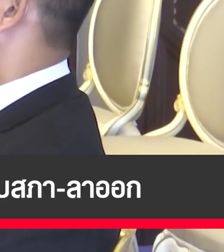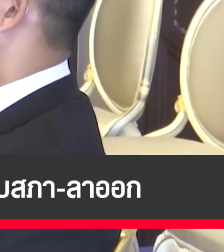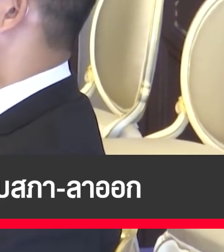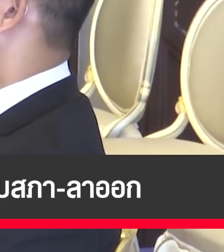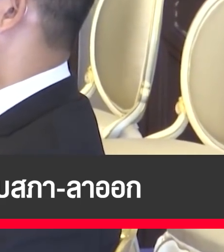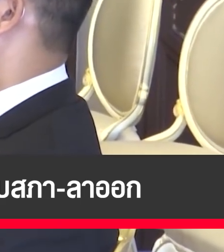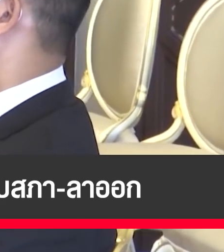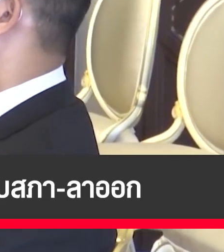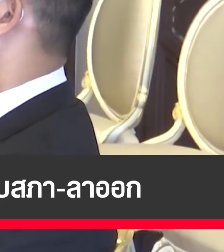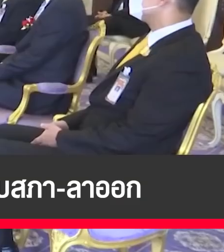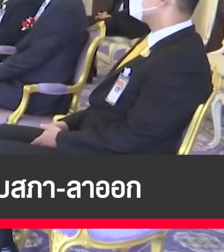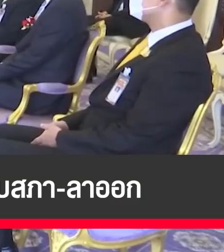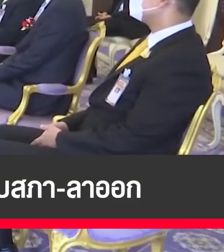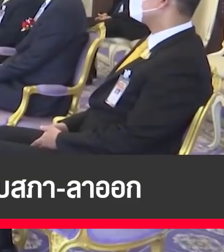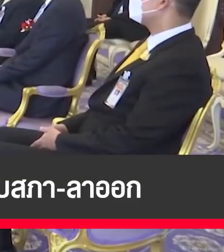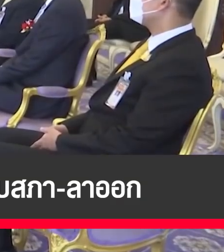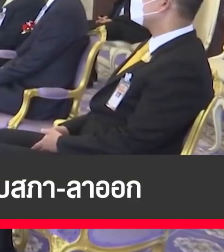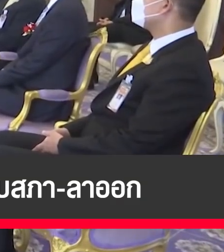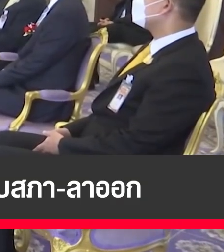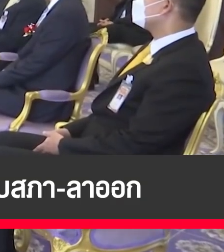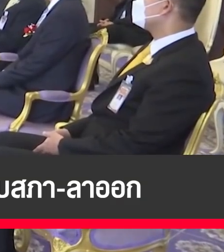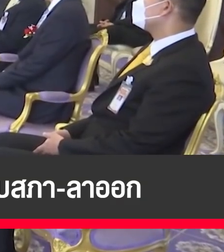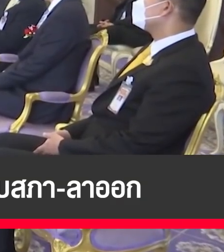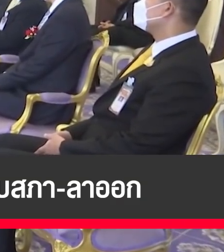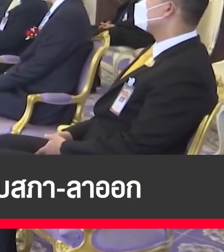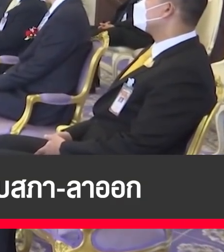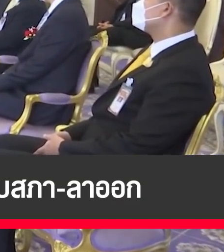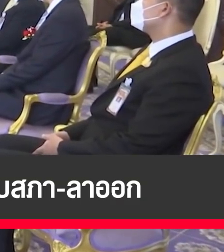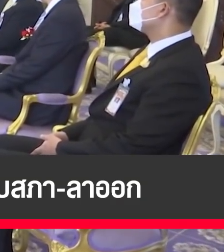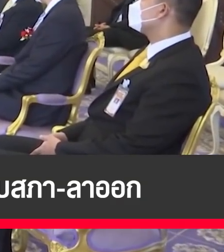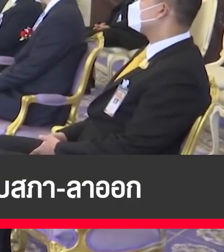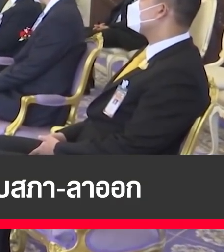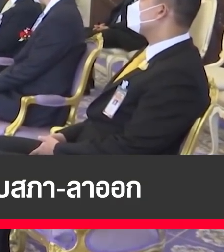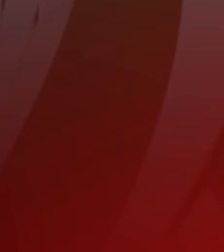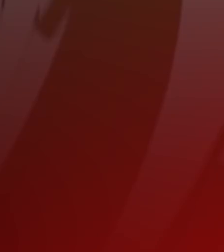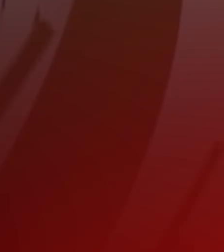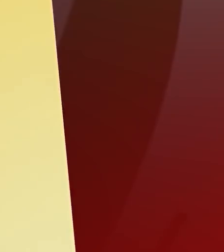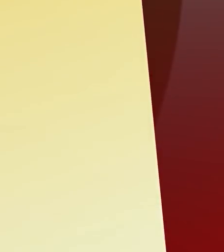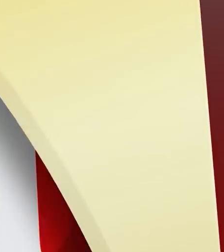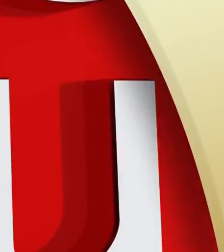านวันแรกหลังกักตัวครบ7วันเนื่องจากเดินทางกลับจากการเยือนประเทศซาอุ